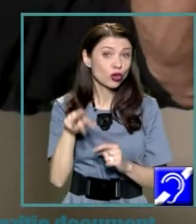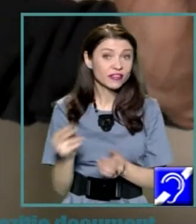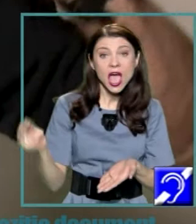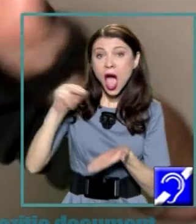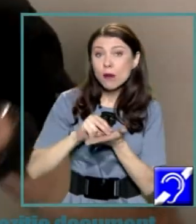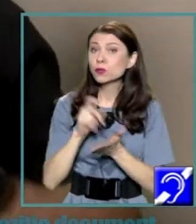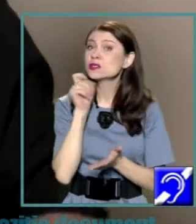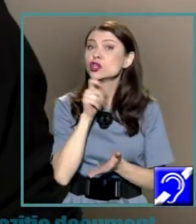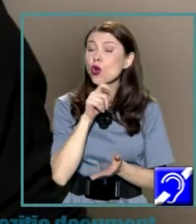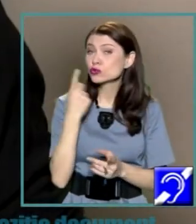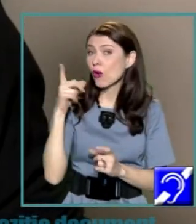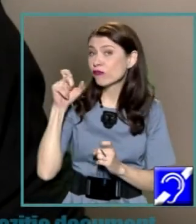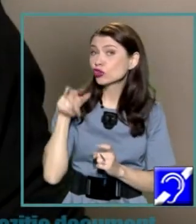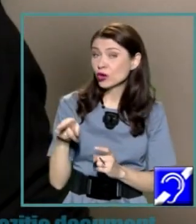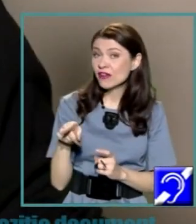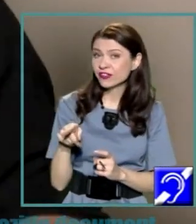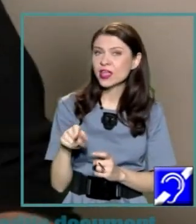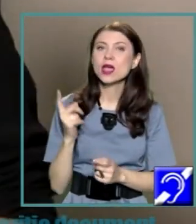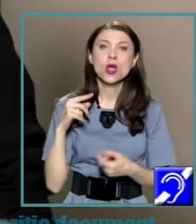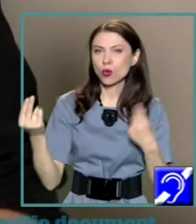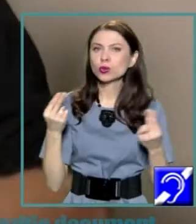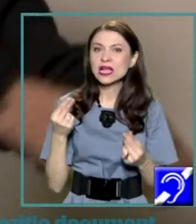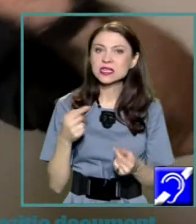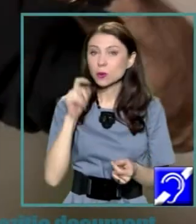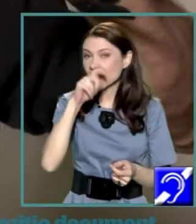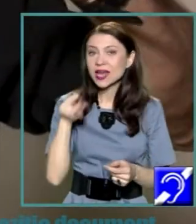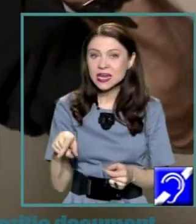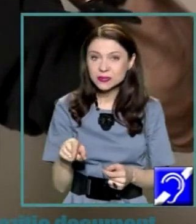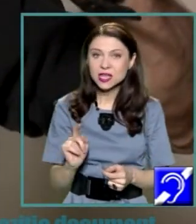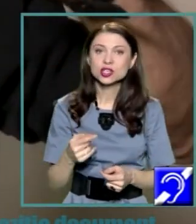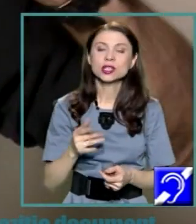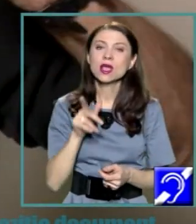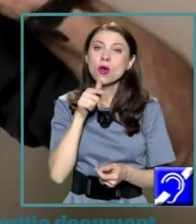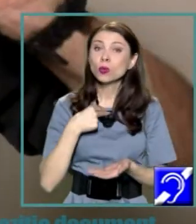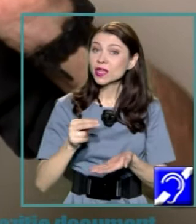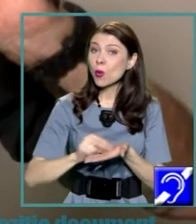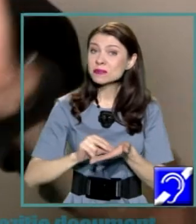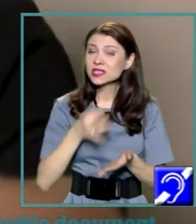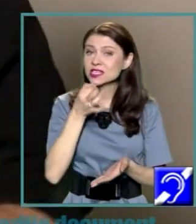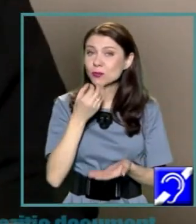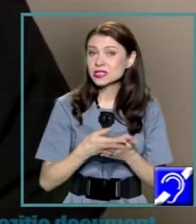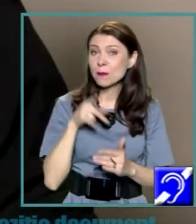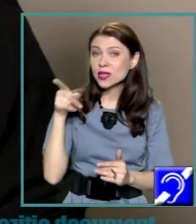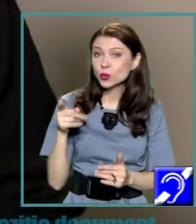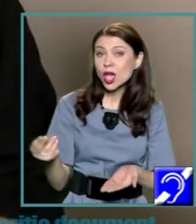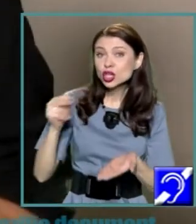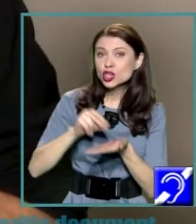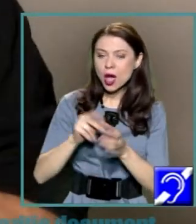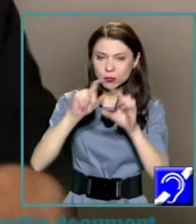roșu o fotografie cu Maia Plisețcaia, unde stăm, poemul pe care l-am scris, și a pus manuscrisul în